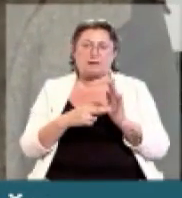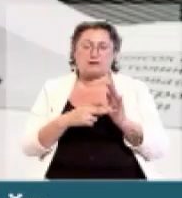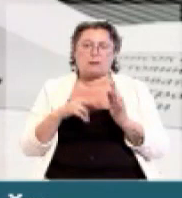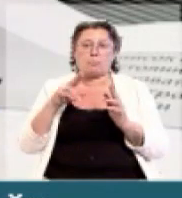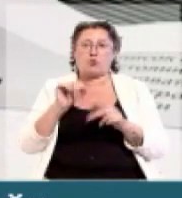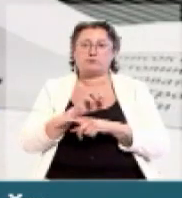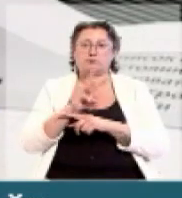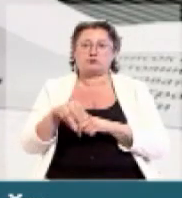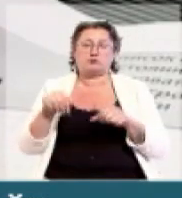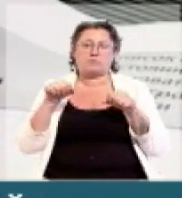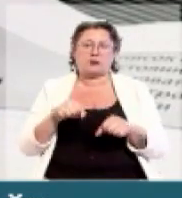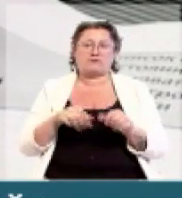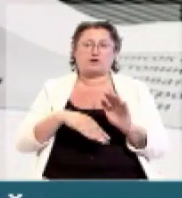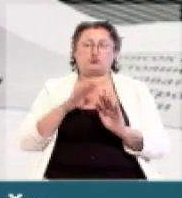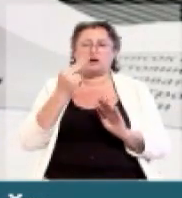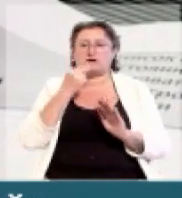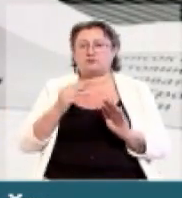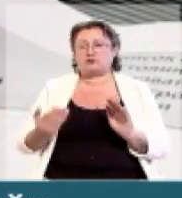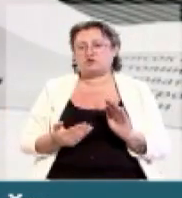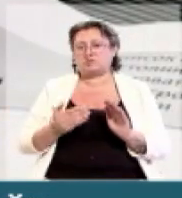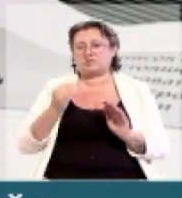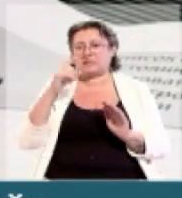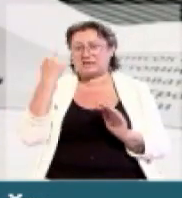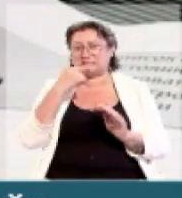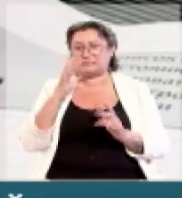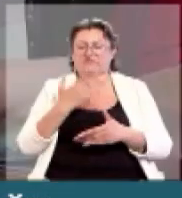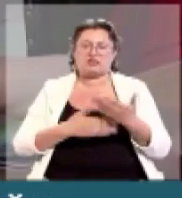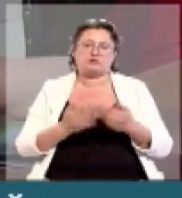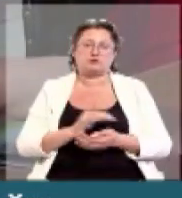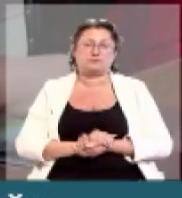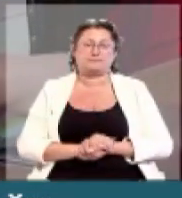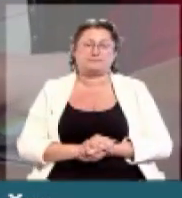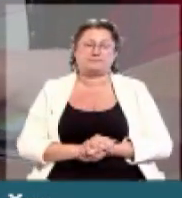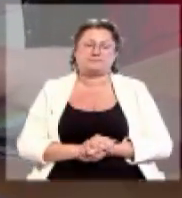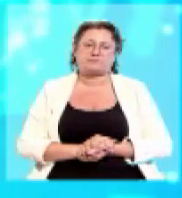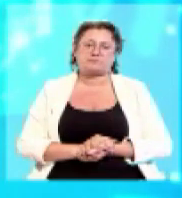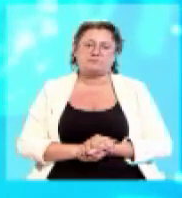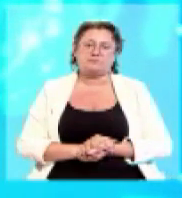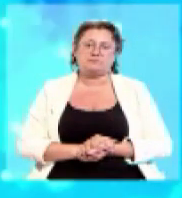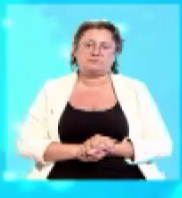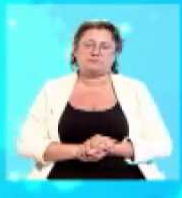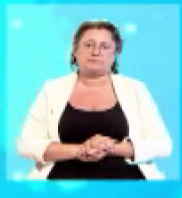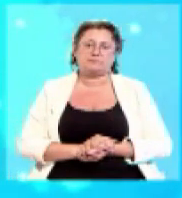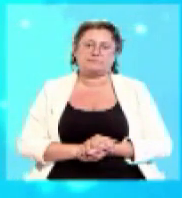по обеспечению прав и улучшению качества жизни лиц с инвалидностью.